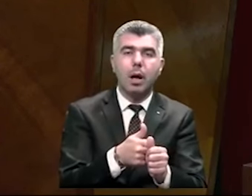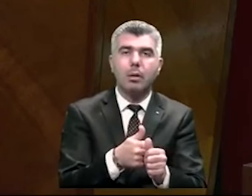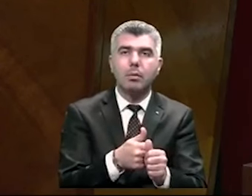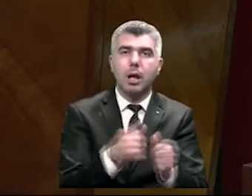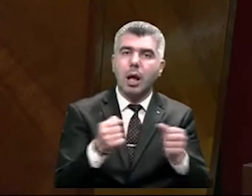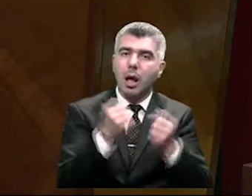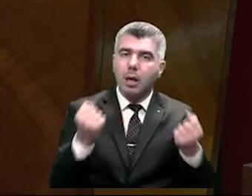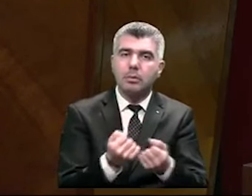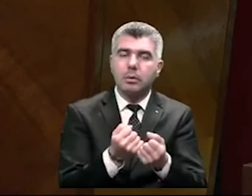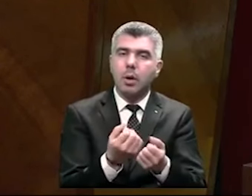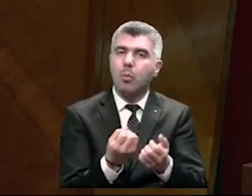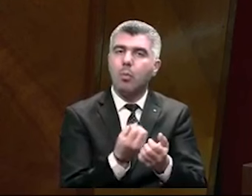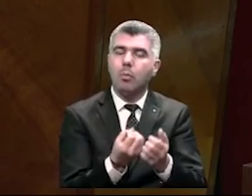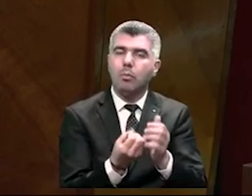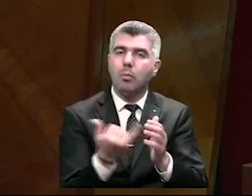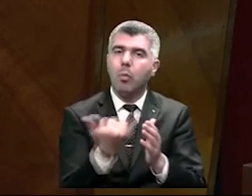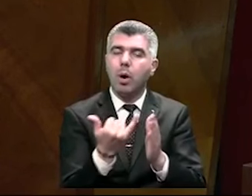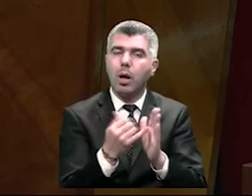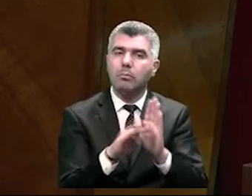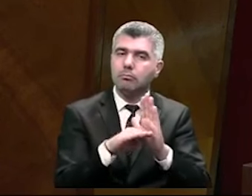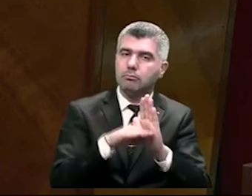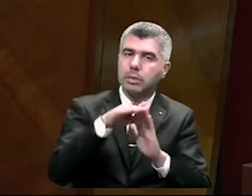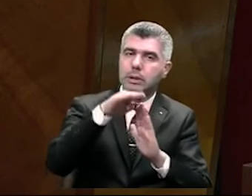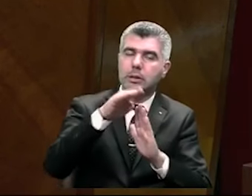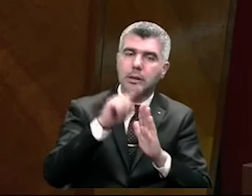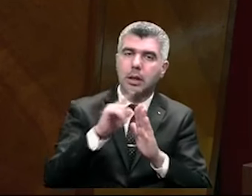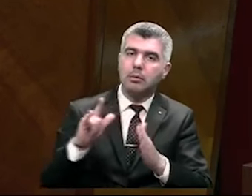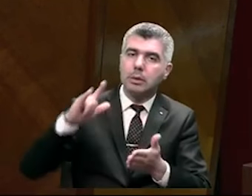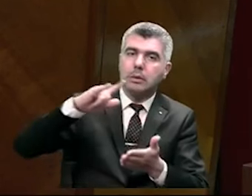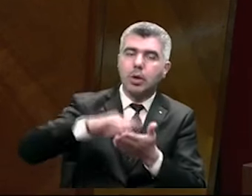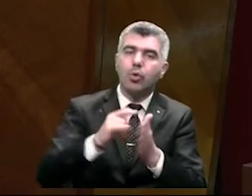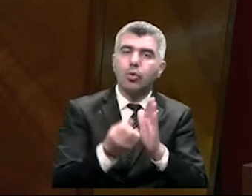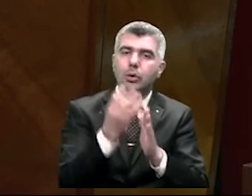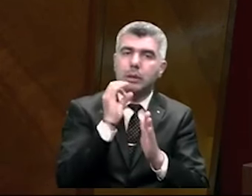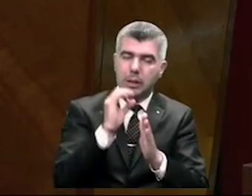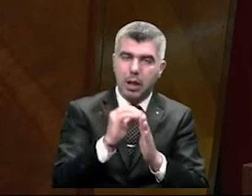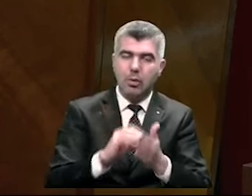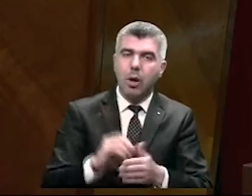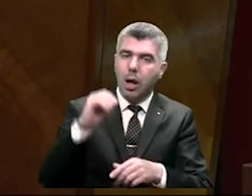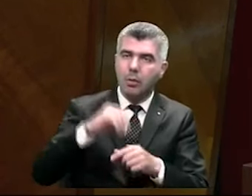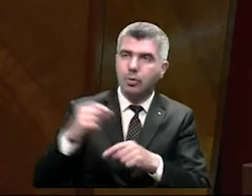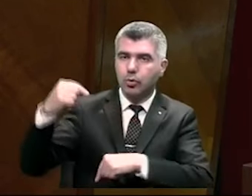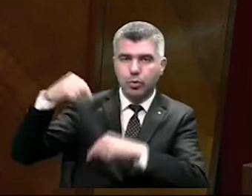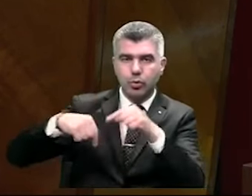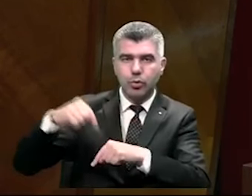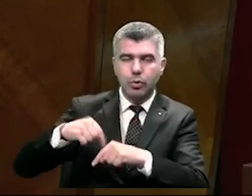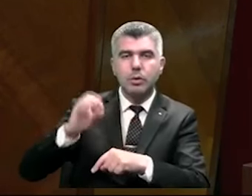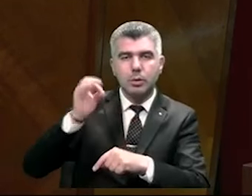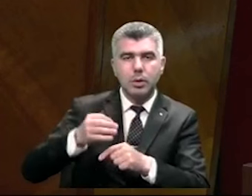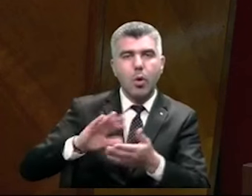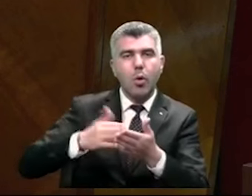الجد المهم ديال الحركه الجويه في المغرب الغير المرتقبه وبالطبع باش نكون ودين